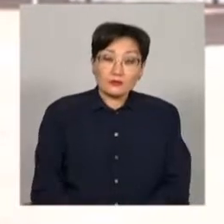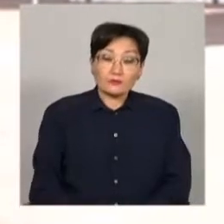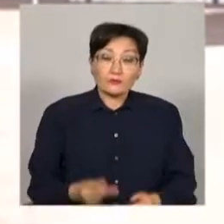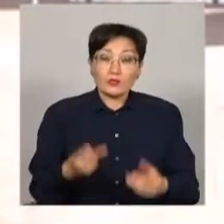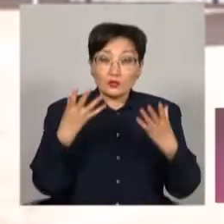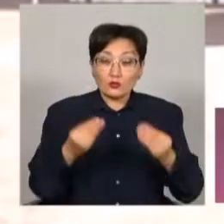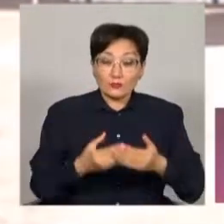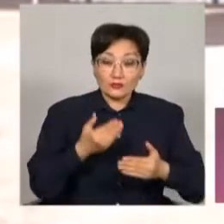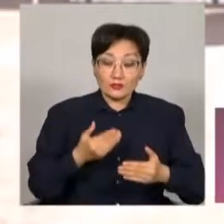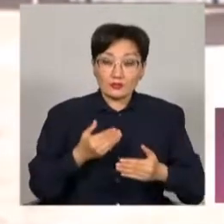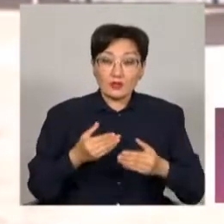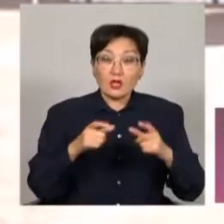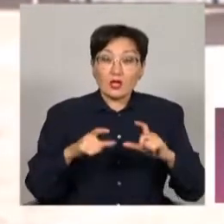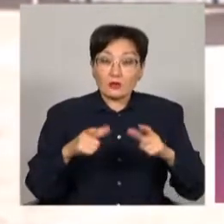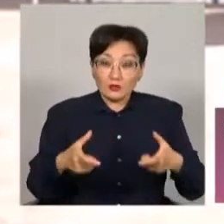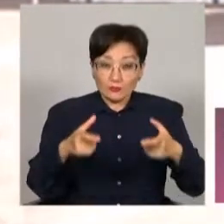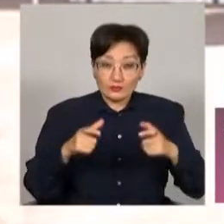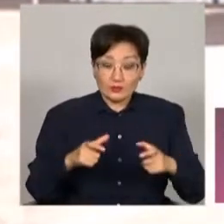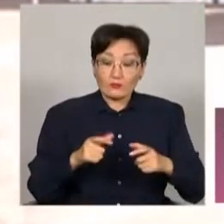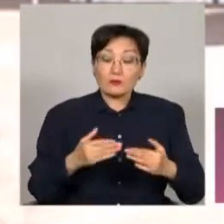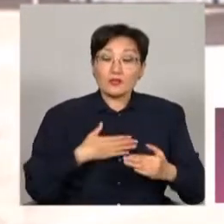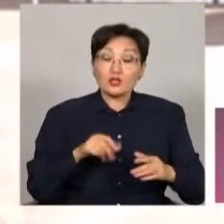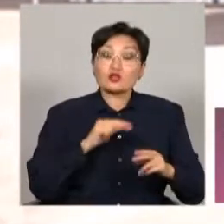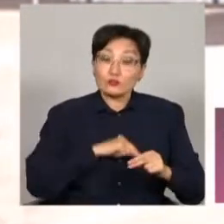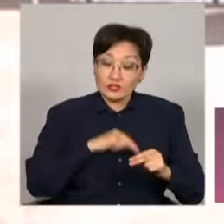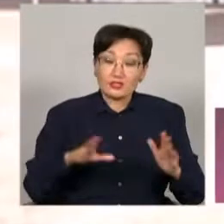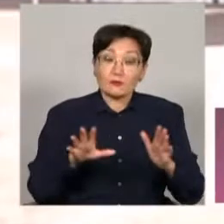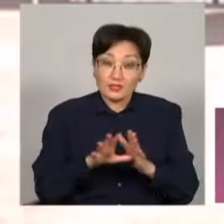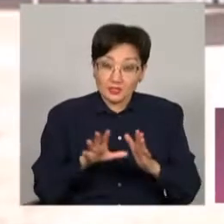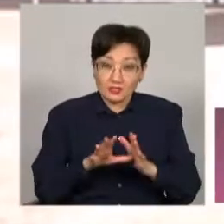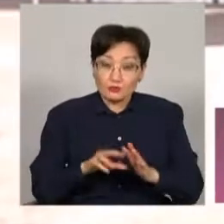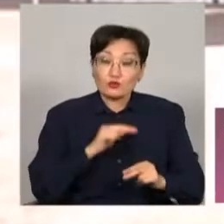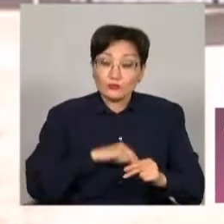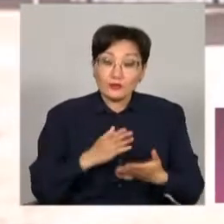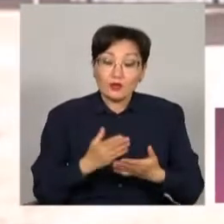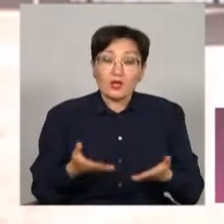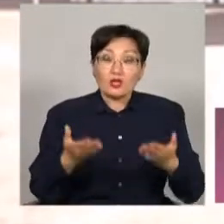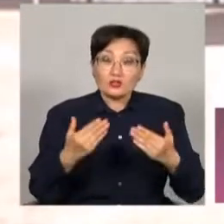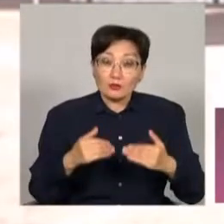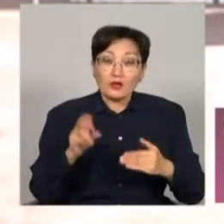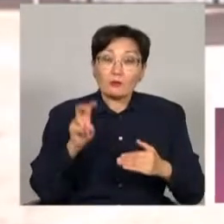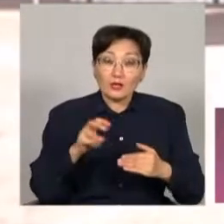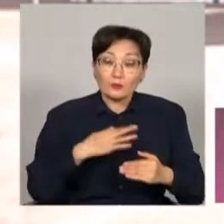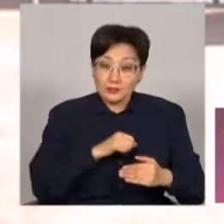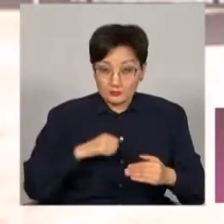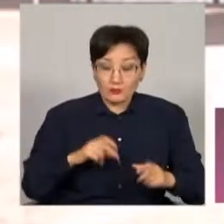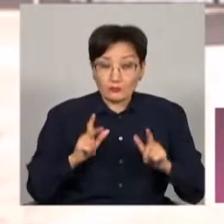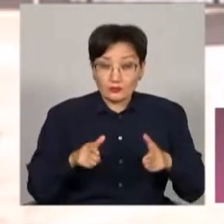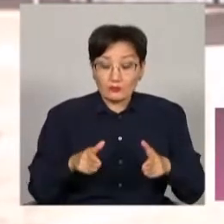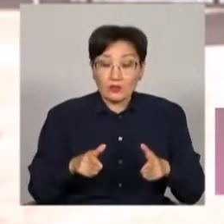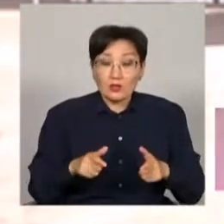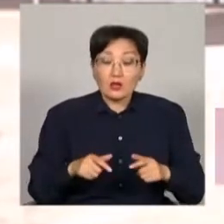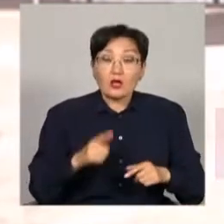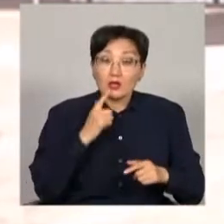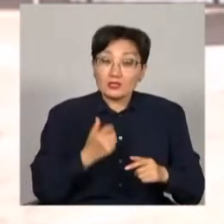күн бұрын повестке келді. Өзім жұмыста істеймін, энергетикпін. Шақыртуға барып, келісіп, өз еркіммен осы часқа келдік.